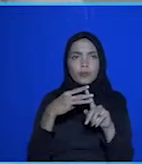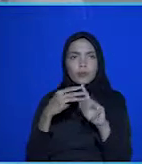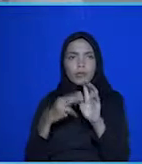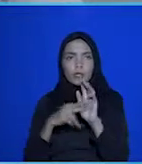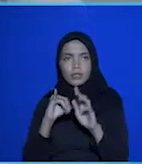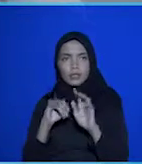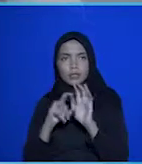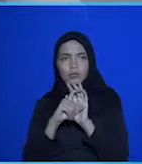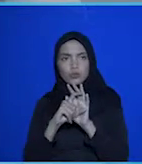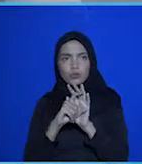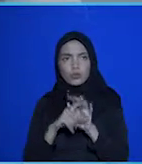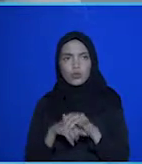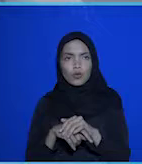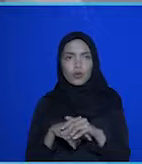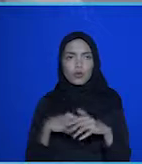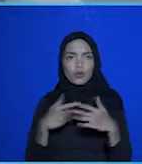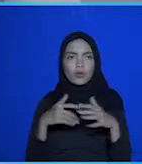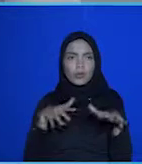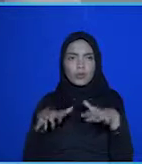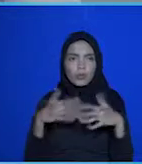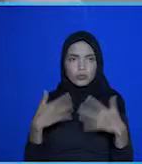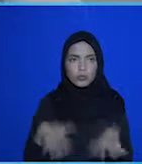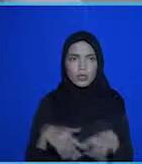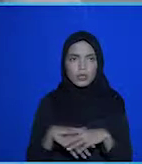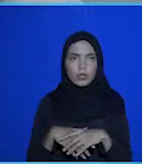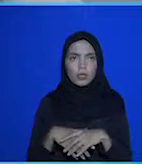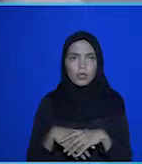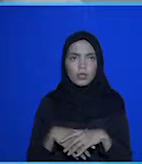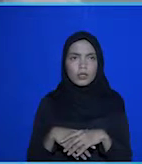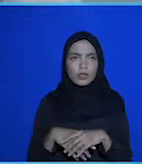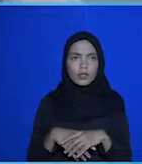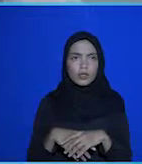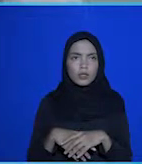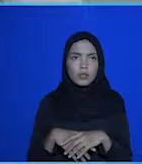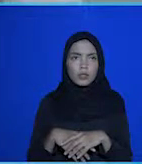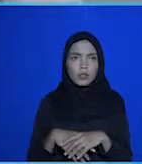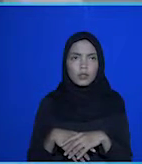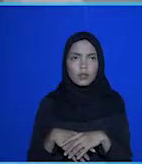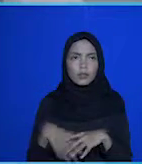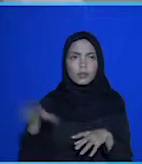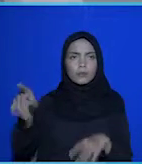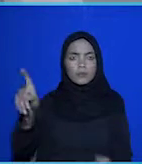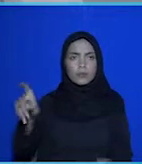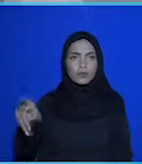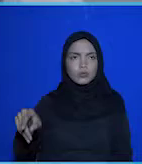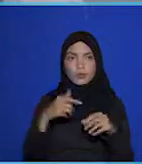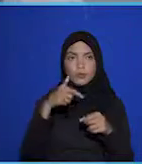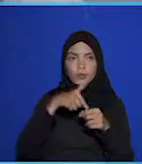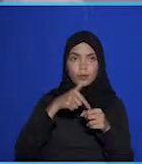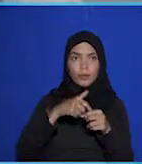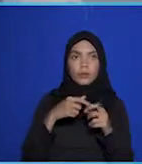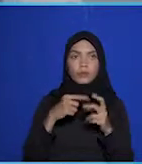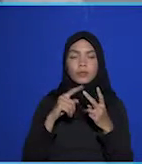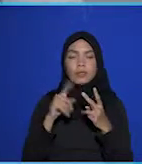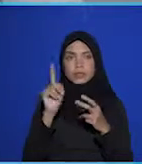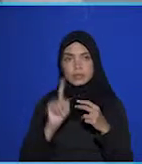BNI. Kemudian percontohan untuk recovery pasca gempa, tenda TNI yang digunakan trauma healing suhunya panas karena